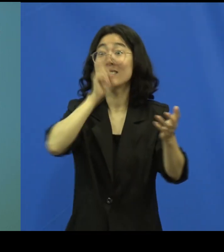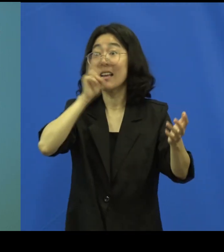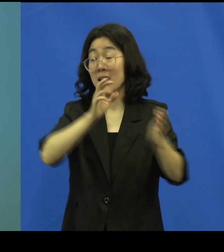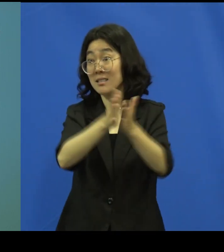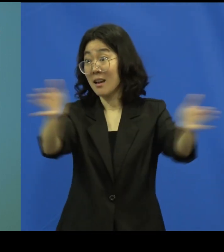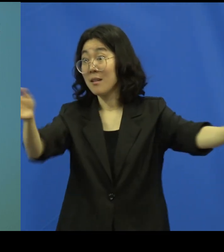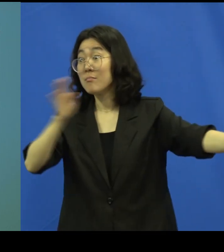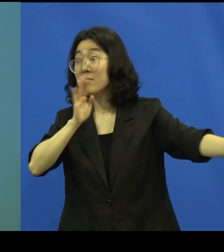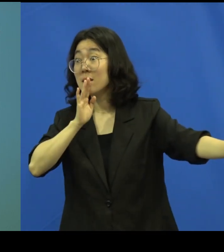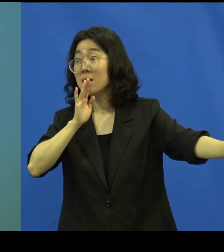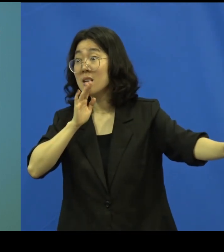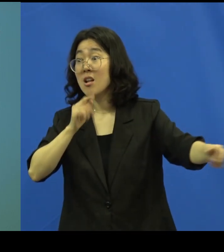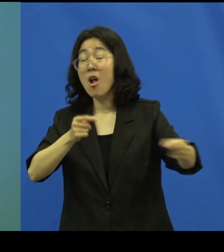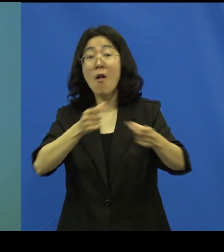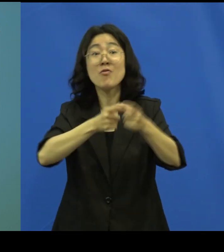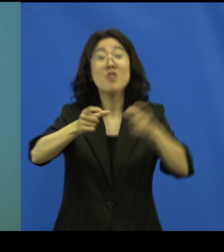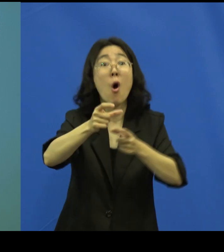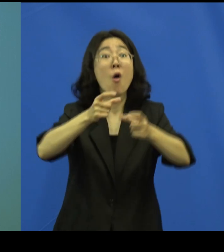어디에 나올까요?